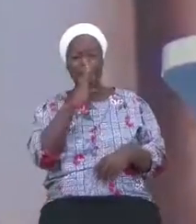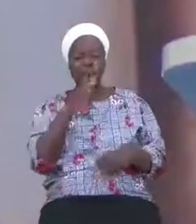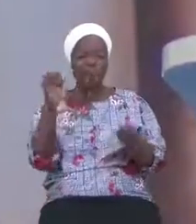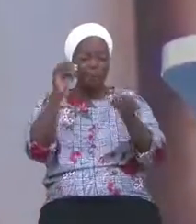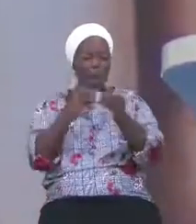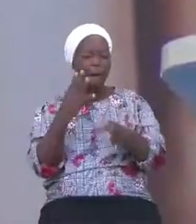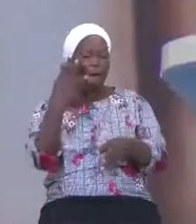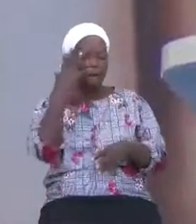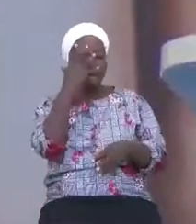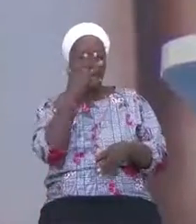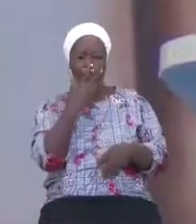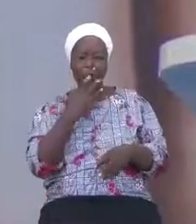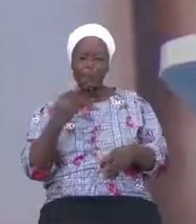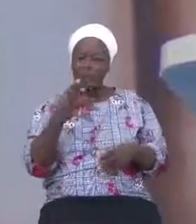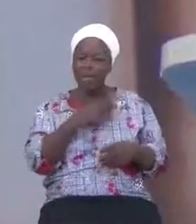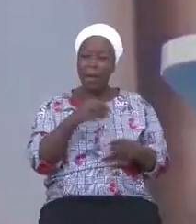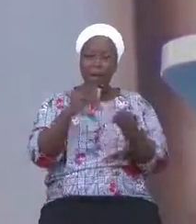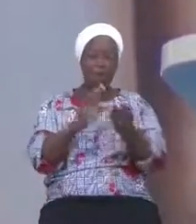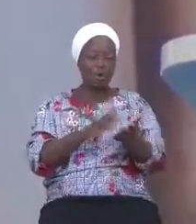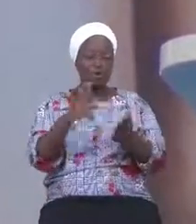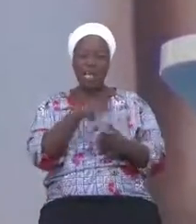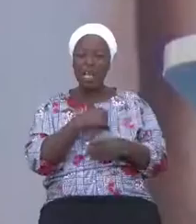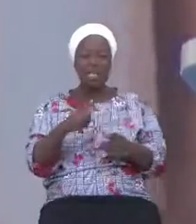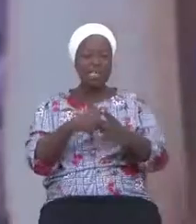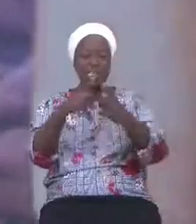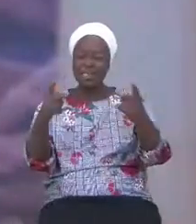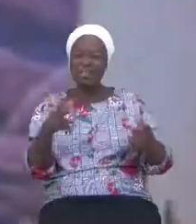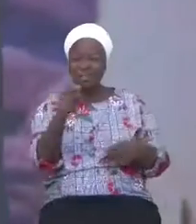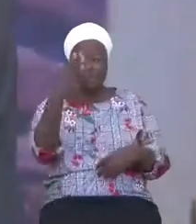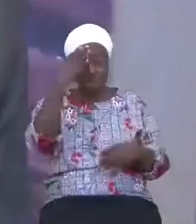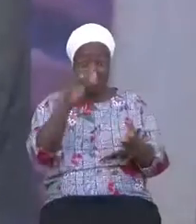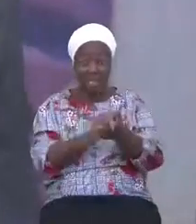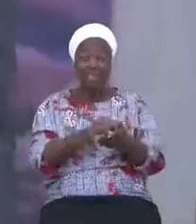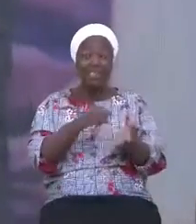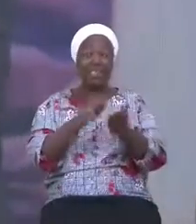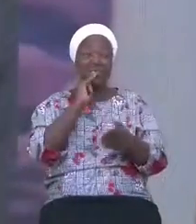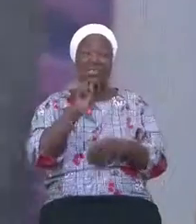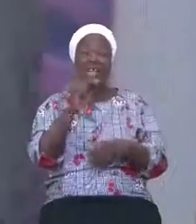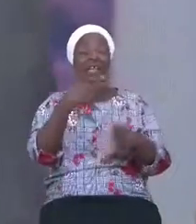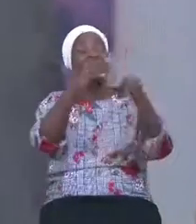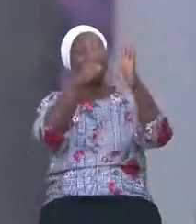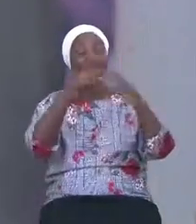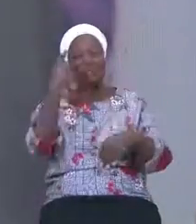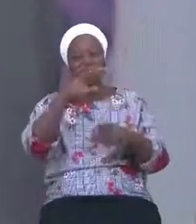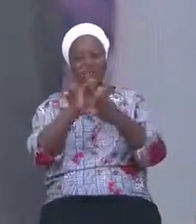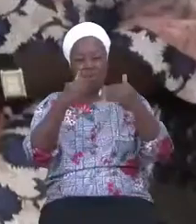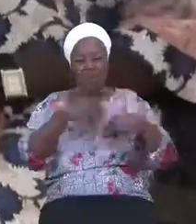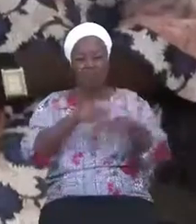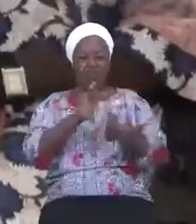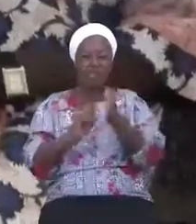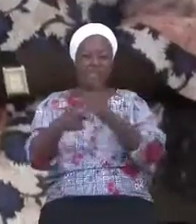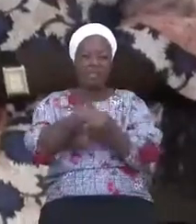plus glorieux, plus majestueux, tu sauras que c'est un visage céleste que tu auras ce